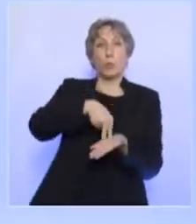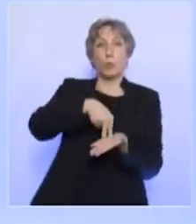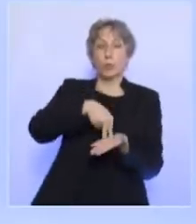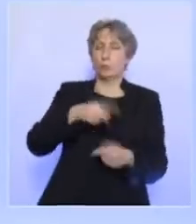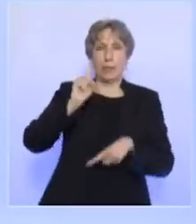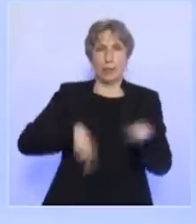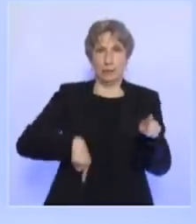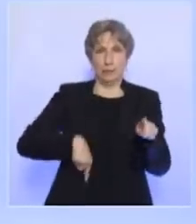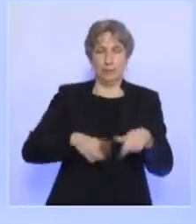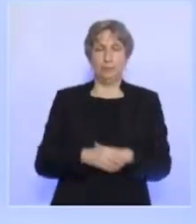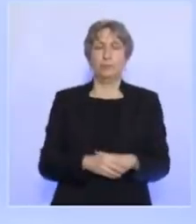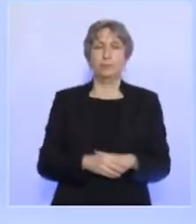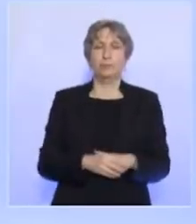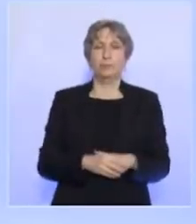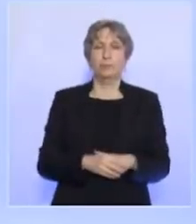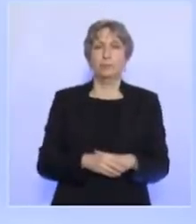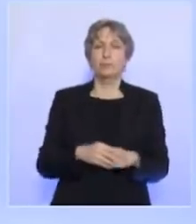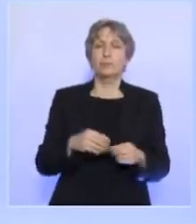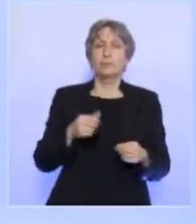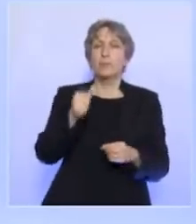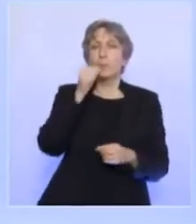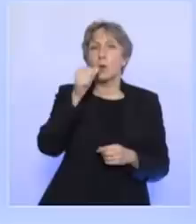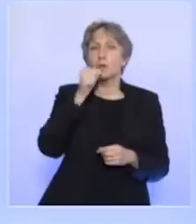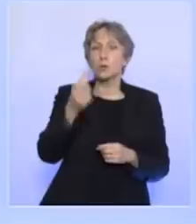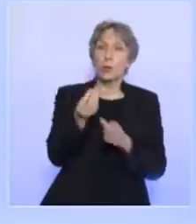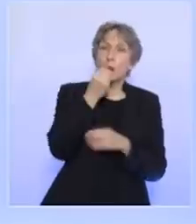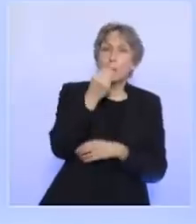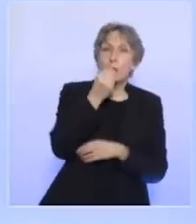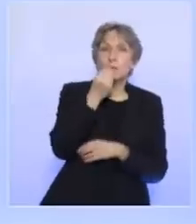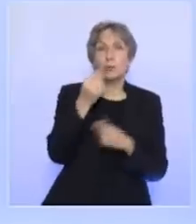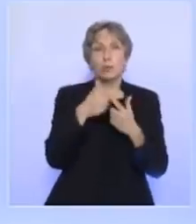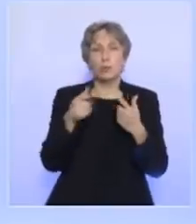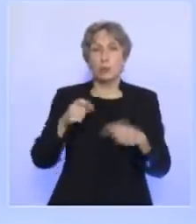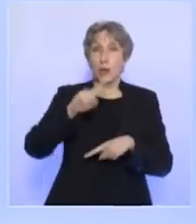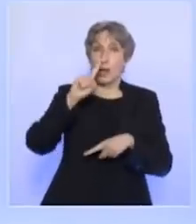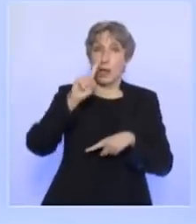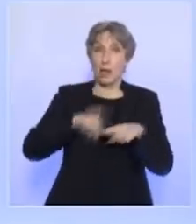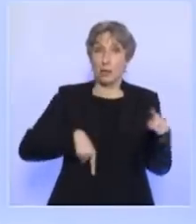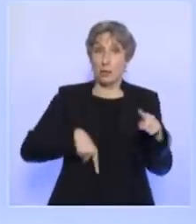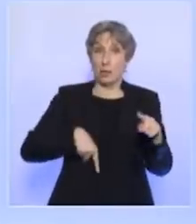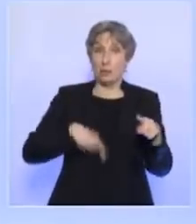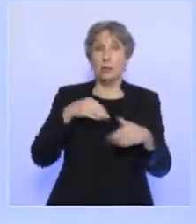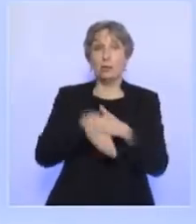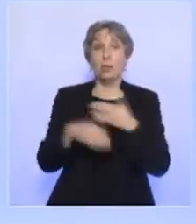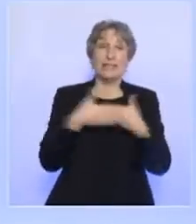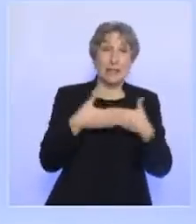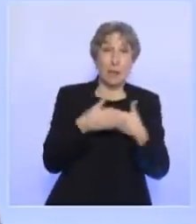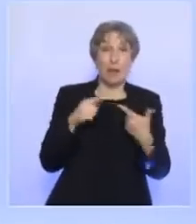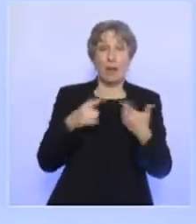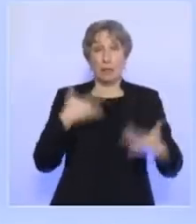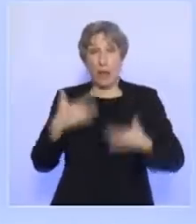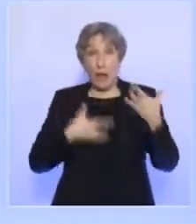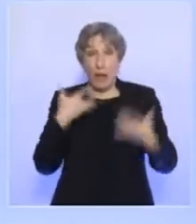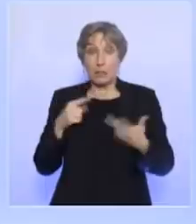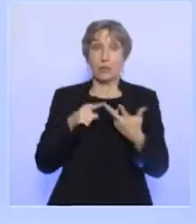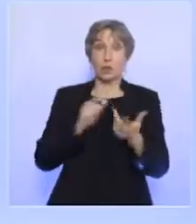interdits. La consommation de boissons et d'aliments sera interdite dans tous les cinémas, les théâtres, les